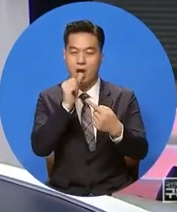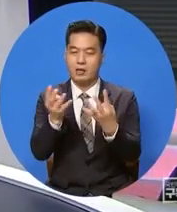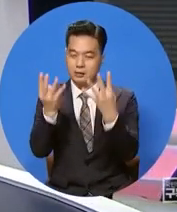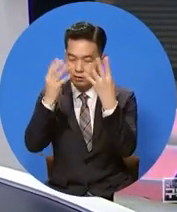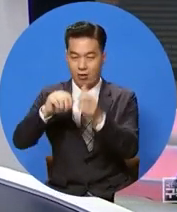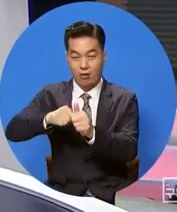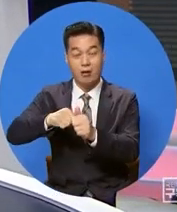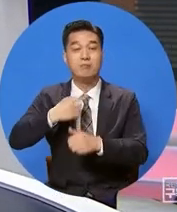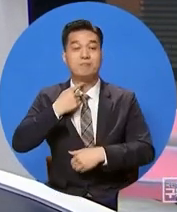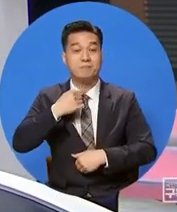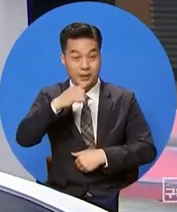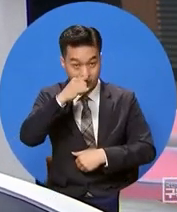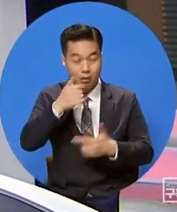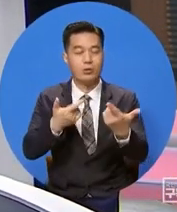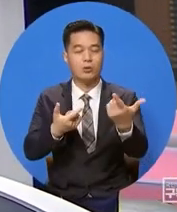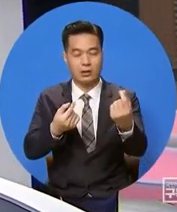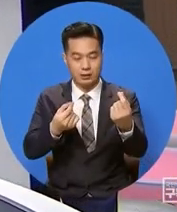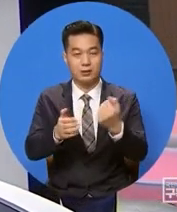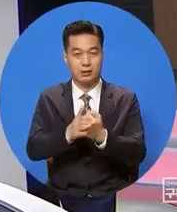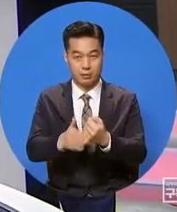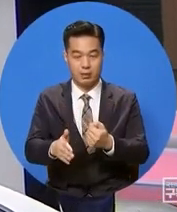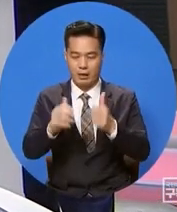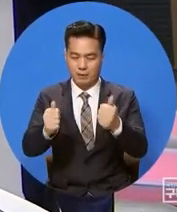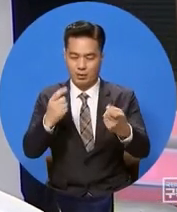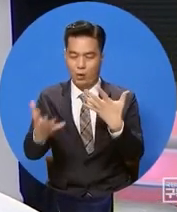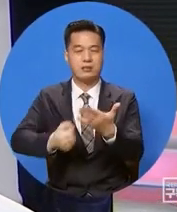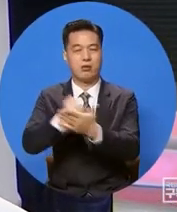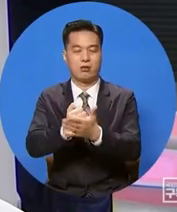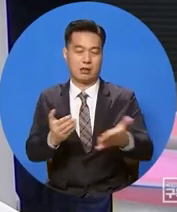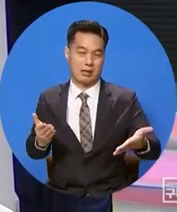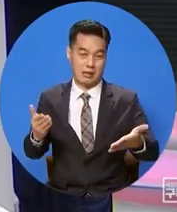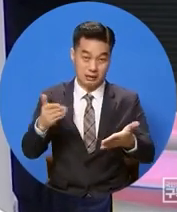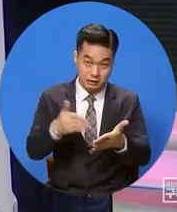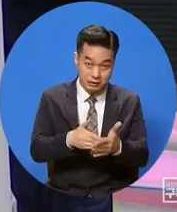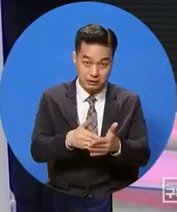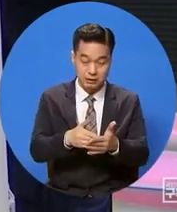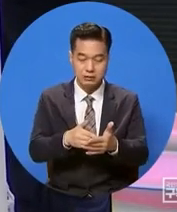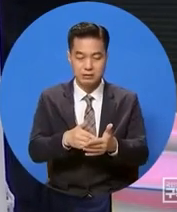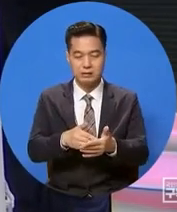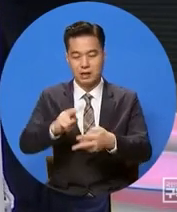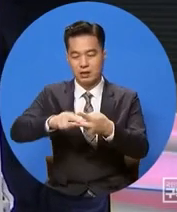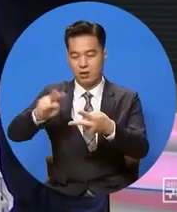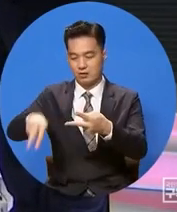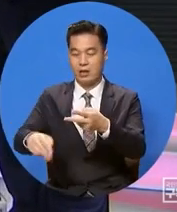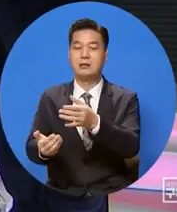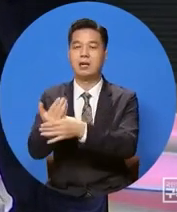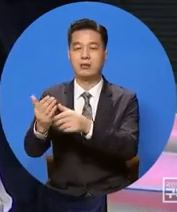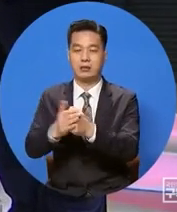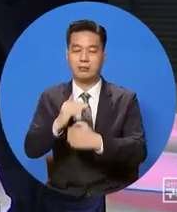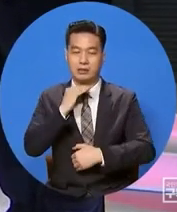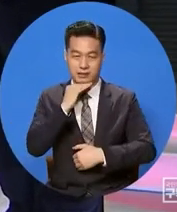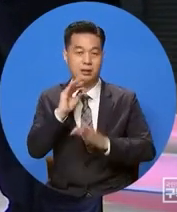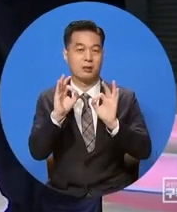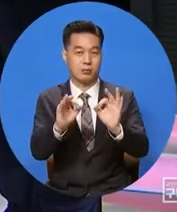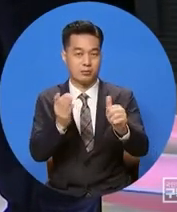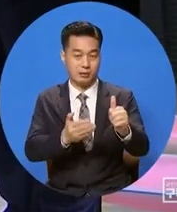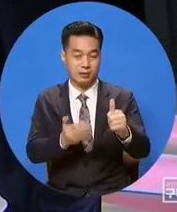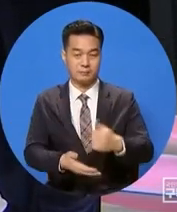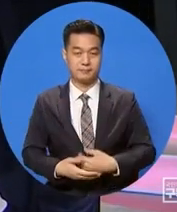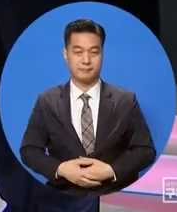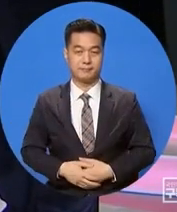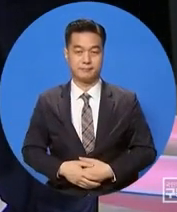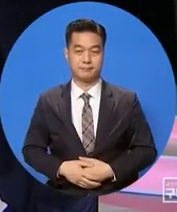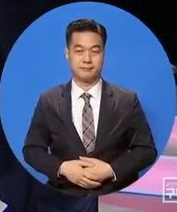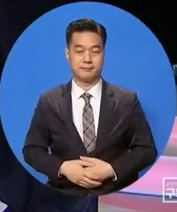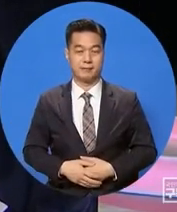받아보신 적 있잖아요. 그러니까 이거는 판결이 확정될 때까지 한번 이 형사 사건이니까 보시죠. 예, 네. 알겠습니다. 네. 자,